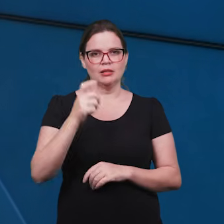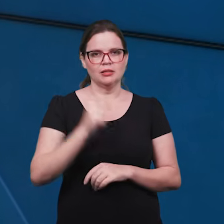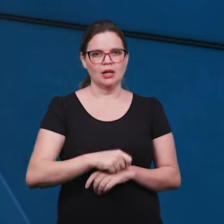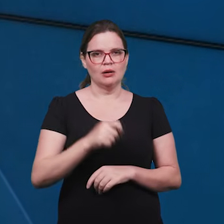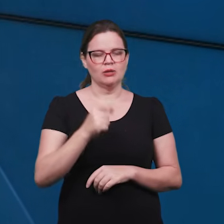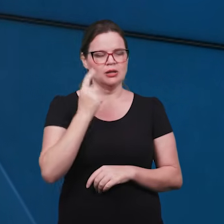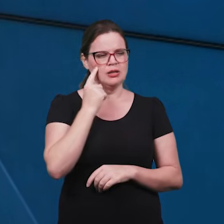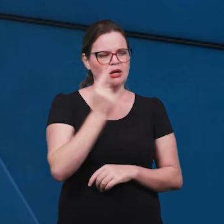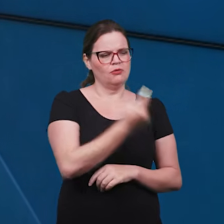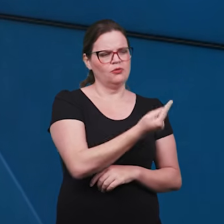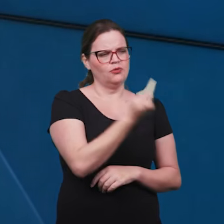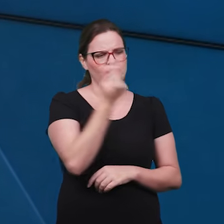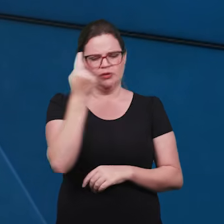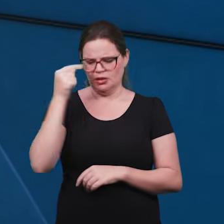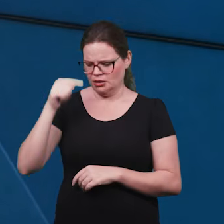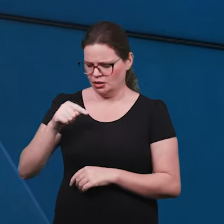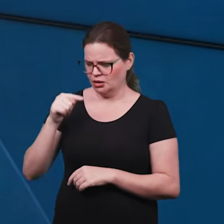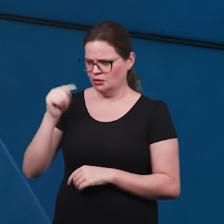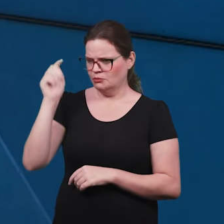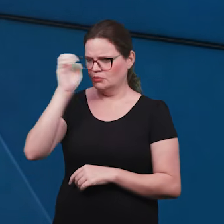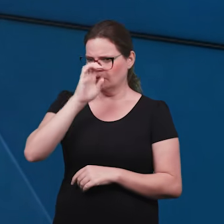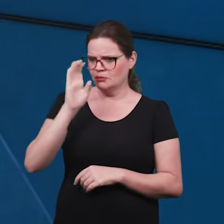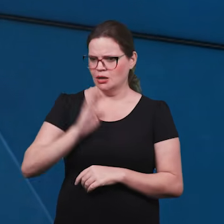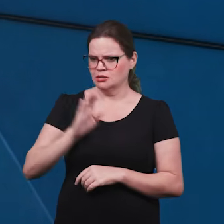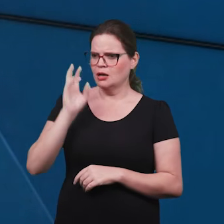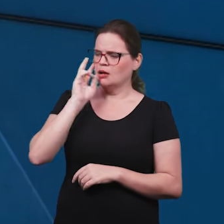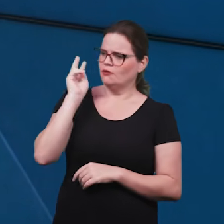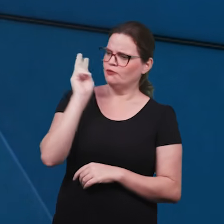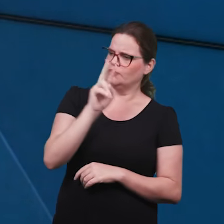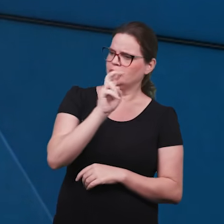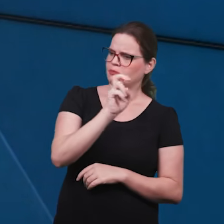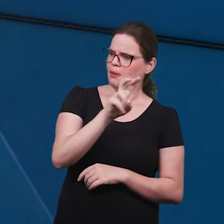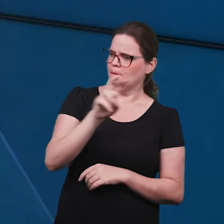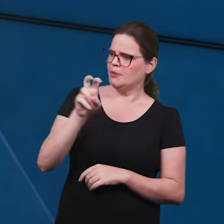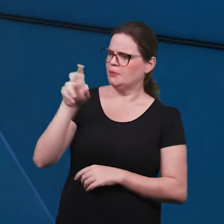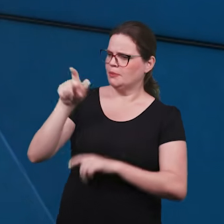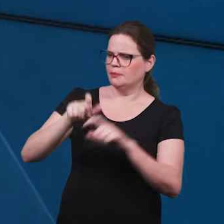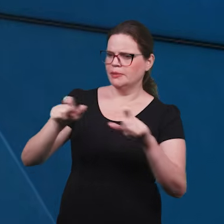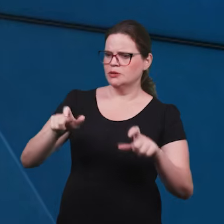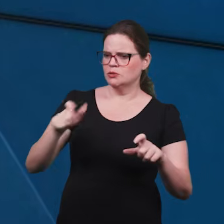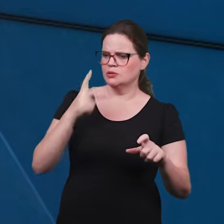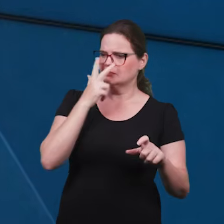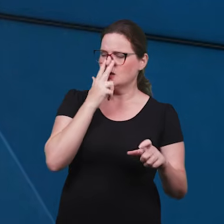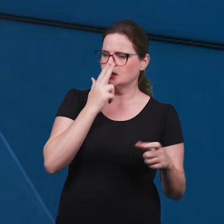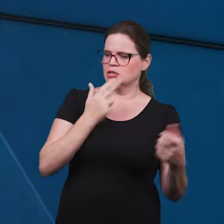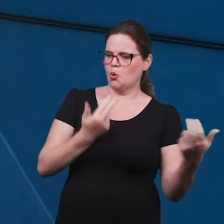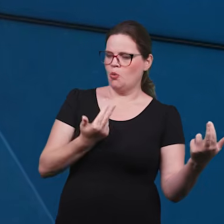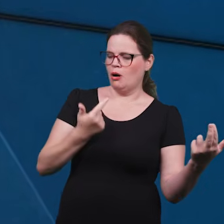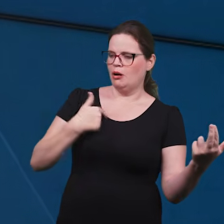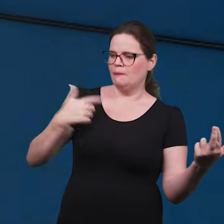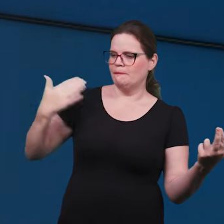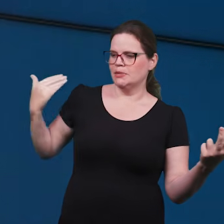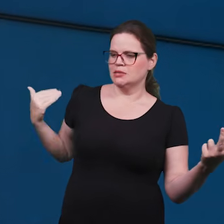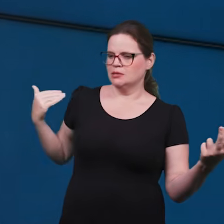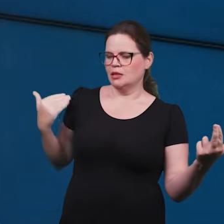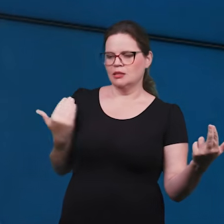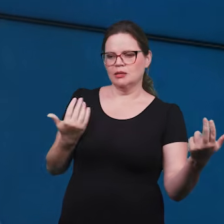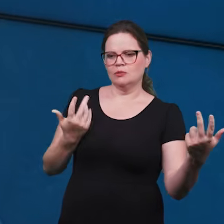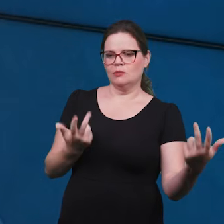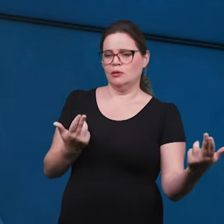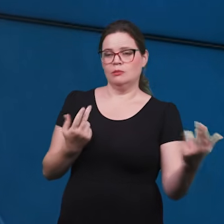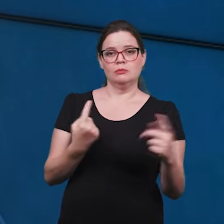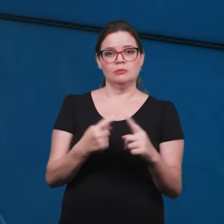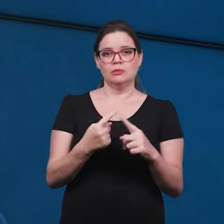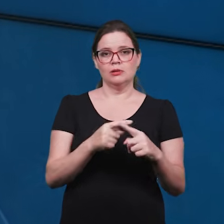это. E quando eu vim para cá, para o Brasil, eu vi isso também na vida de muitas pessoas. Что мир